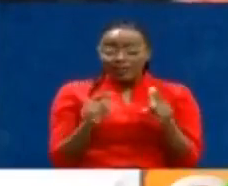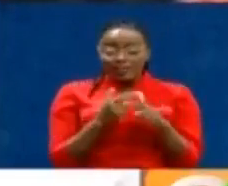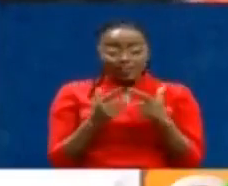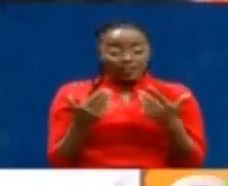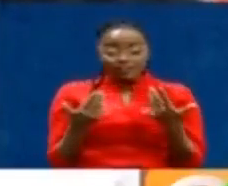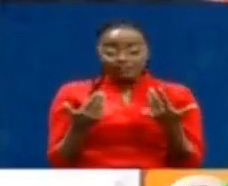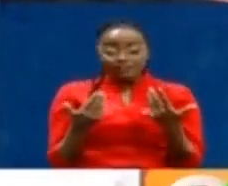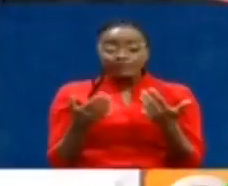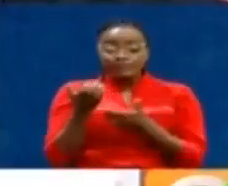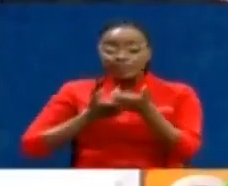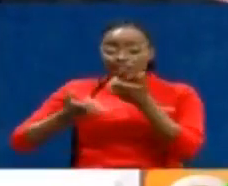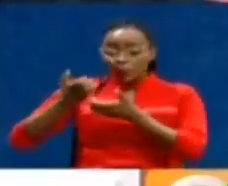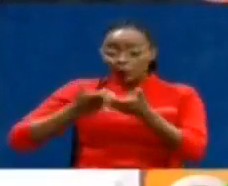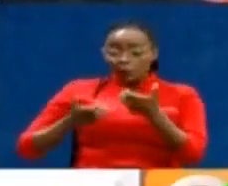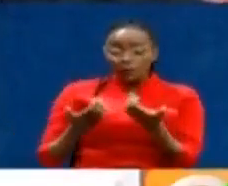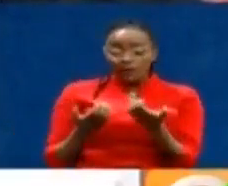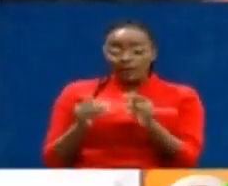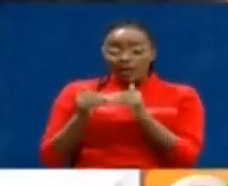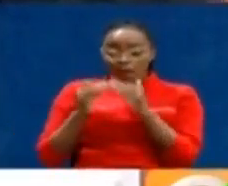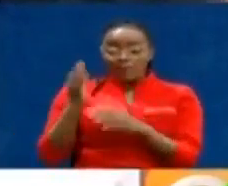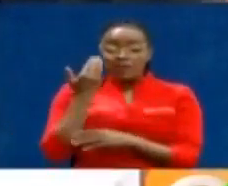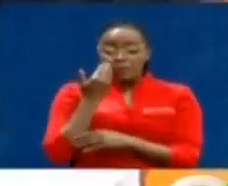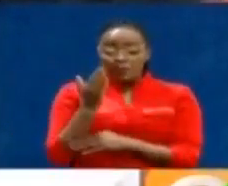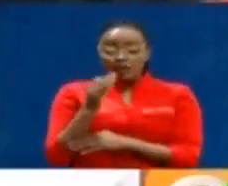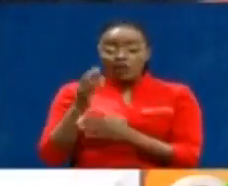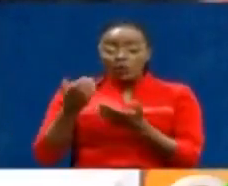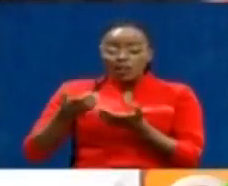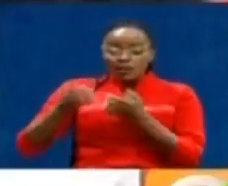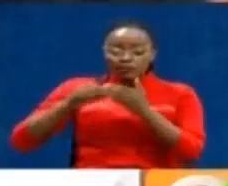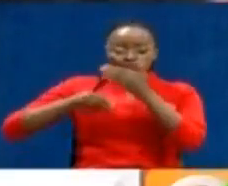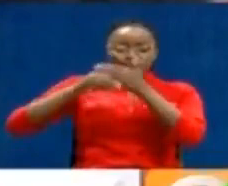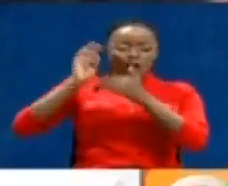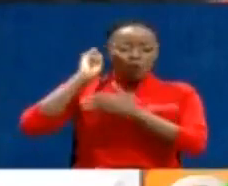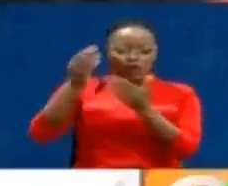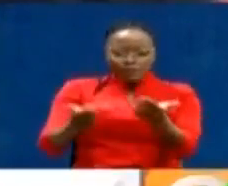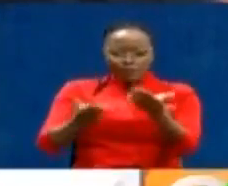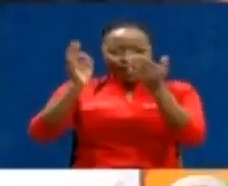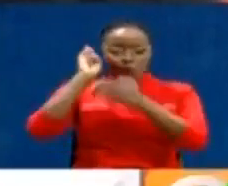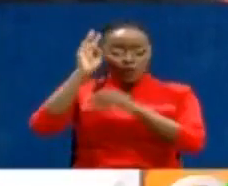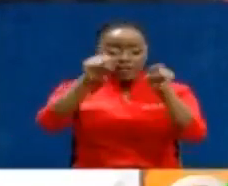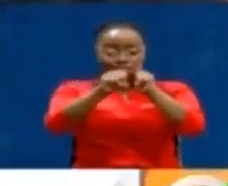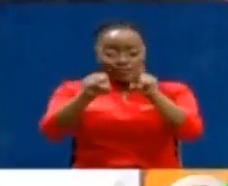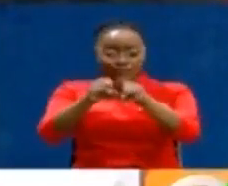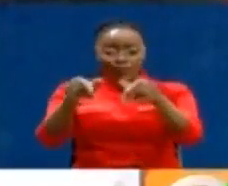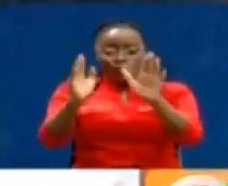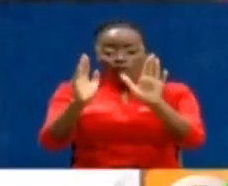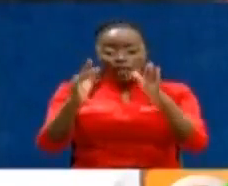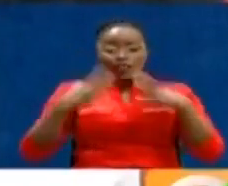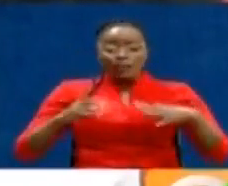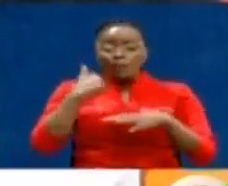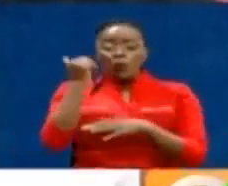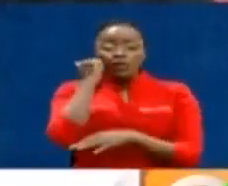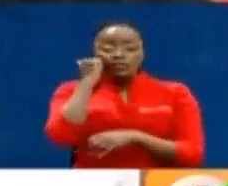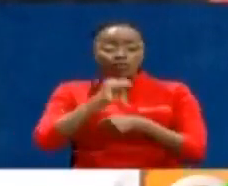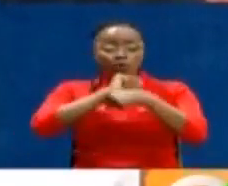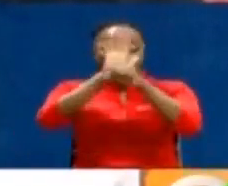bila shaka uchumi kwa sababu umefunguliwa utapanda, lakini hivyo hivyo idadi ya